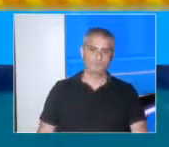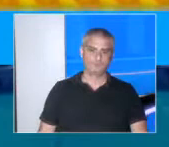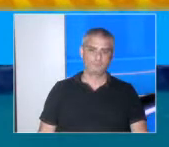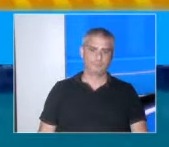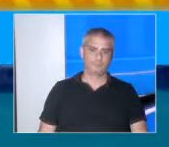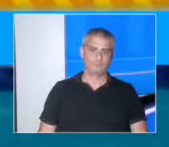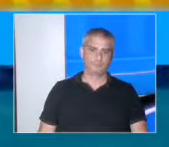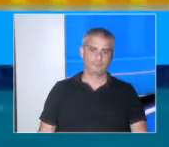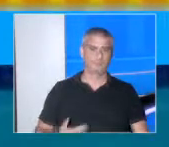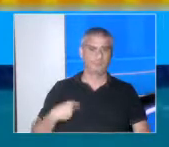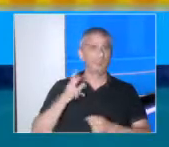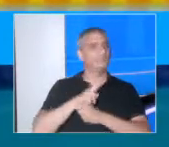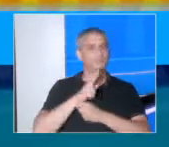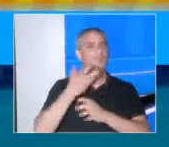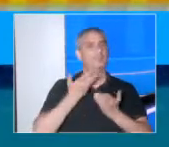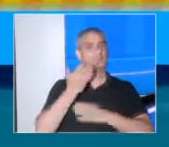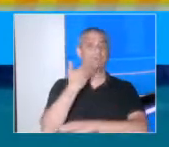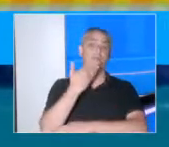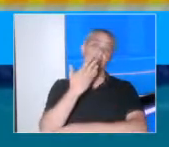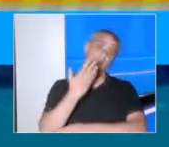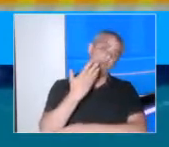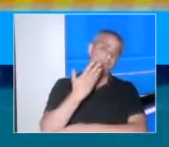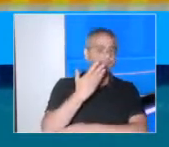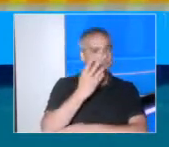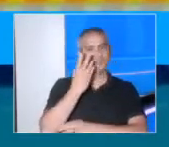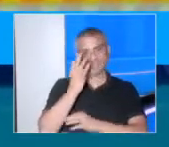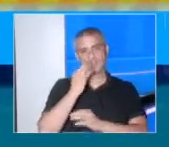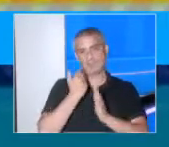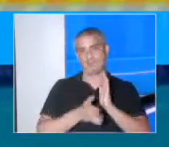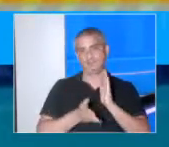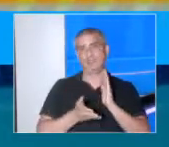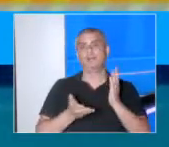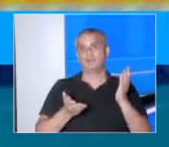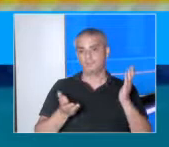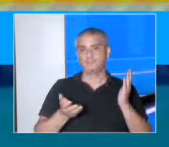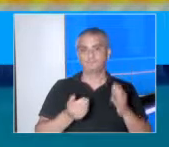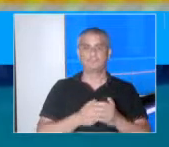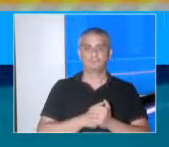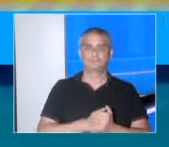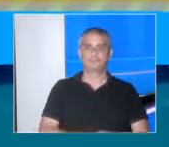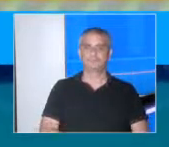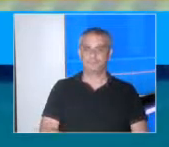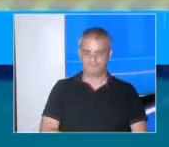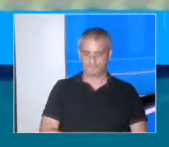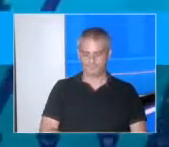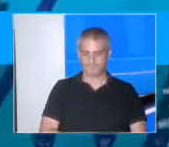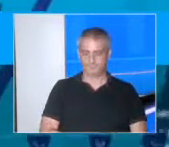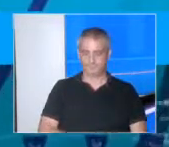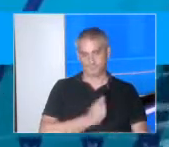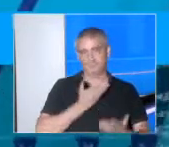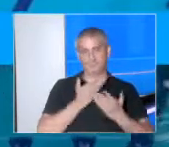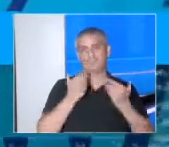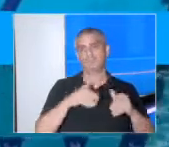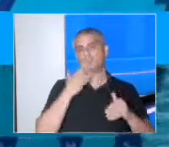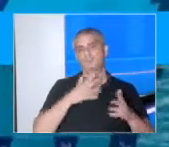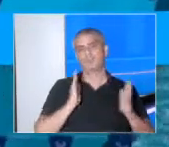שנותנים חסויות, ההתייחסות של המדינה עדיין, לוקה בחסר. עד עכשיו הייתה לוקה בחסר, כן. לוקה בחסר בעיניי, כן, אבל זאת ההתייחסות